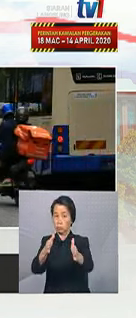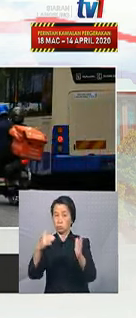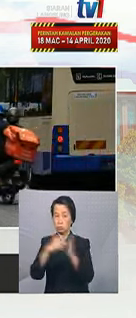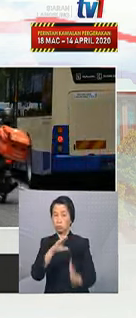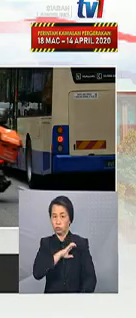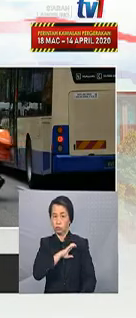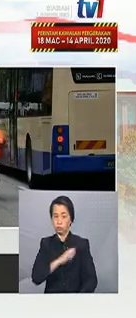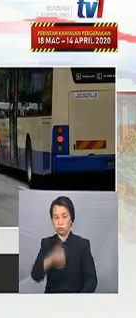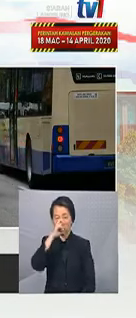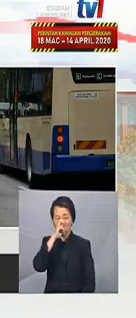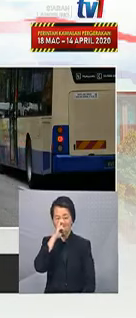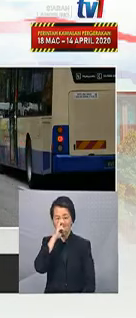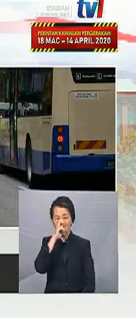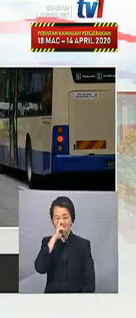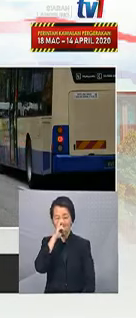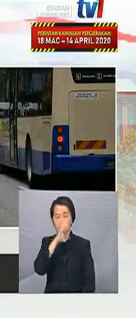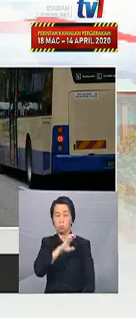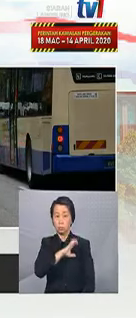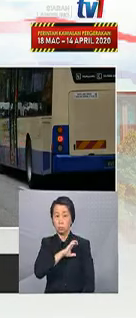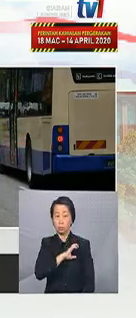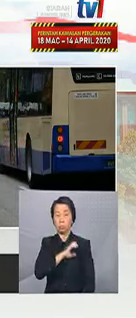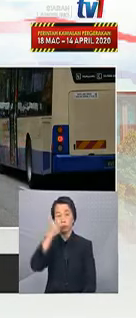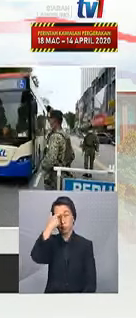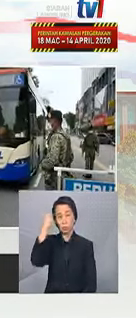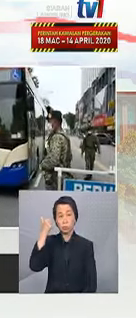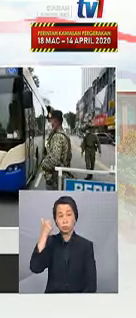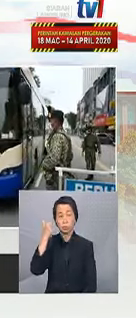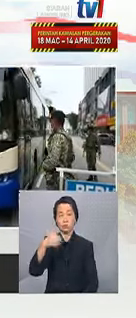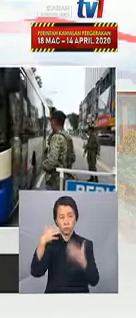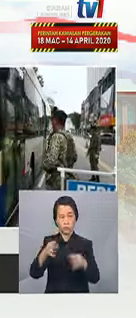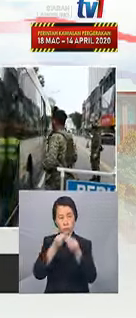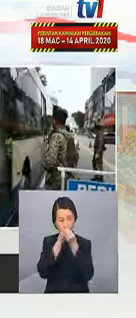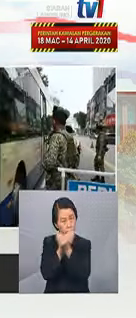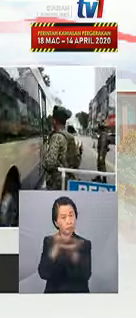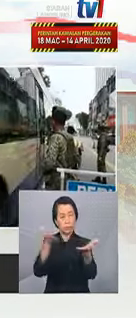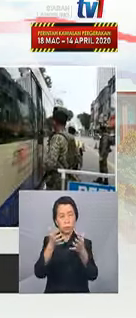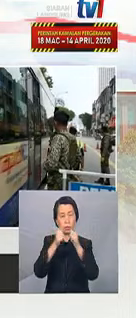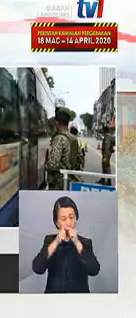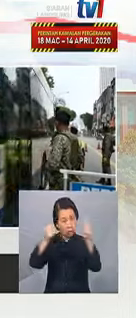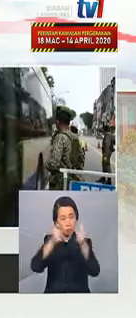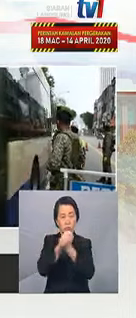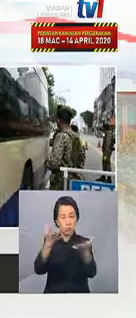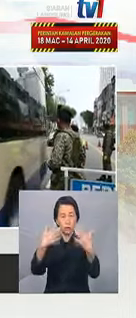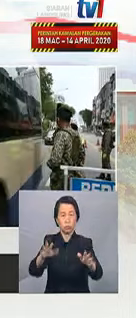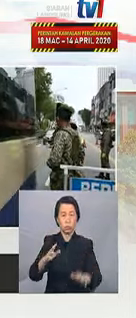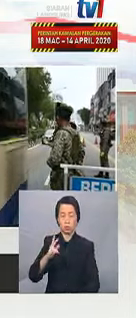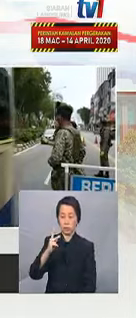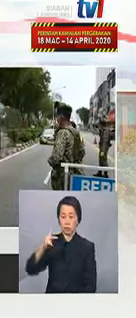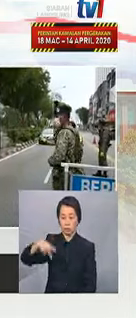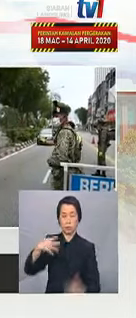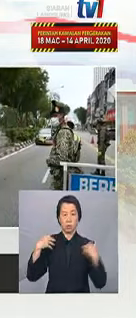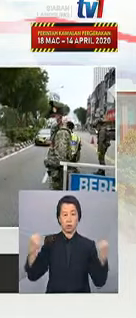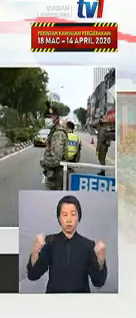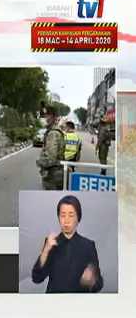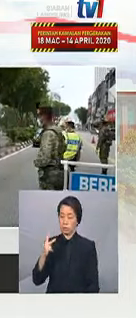oleh pihak polis kerana pengumuman yang dibuat oleh KP